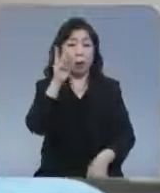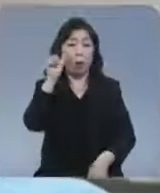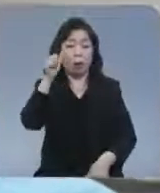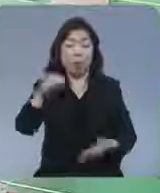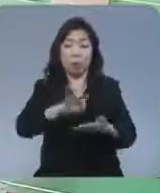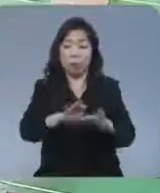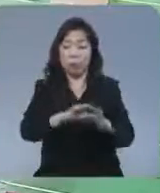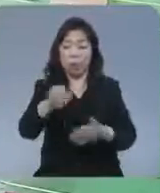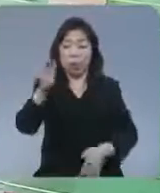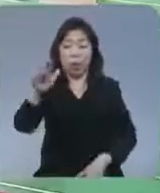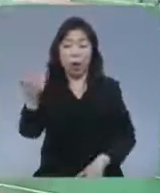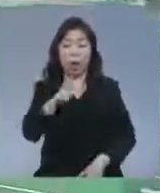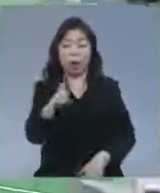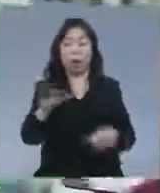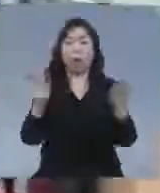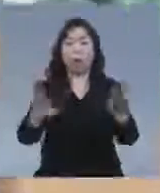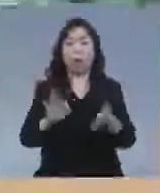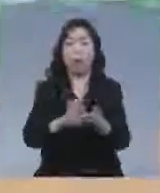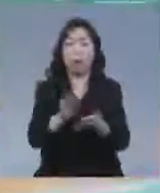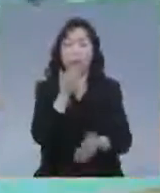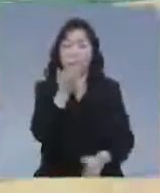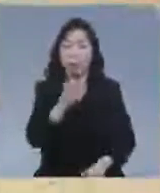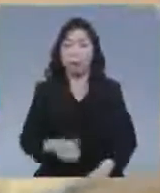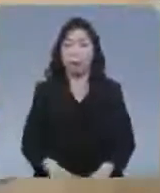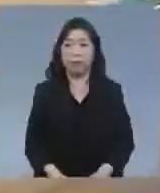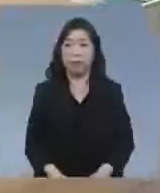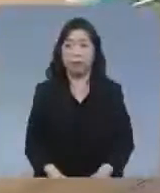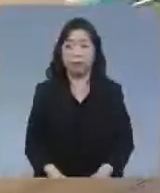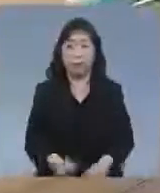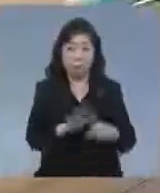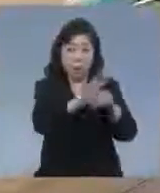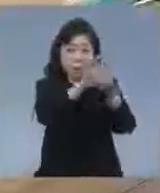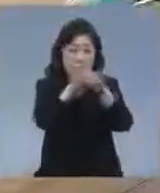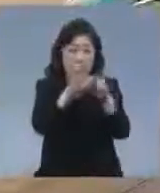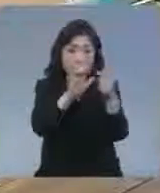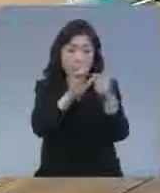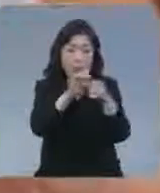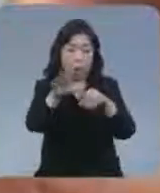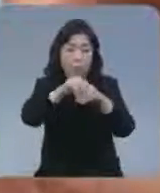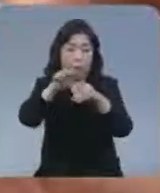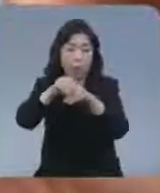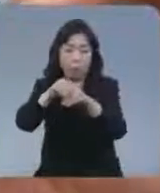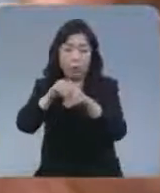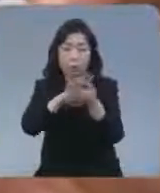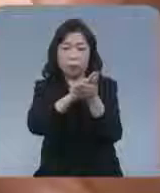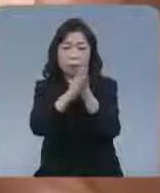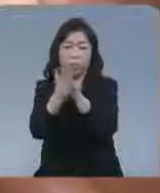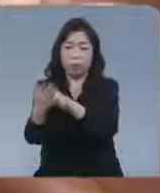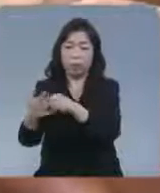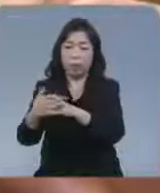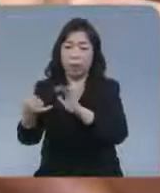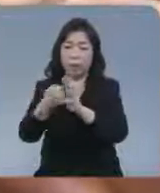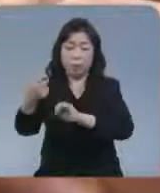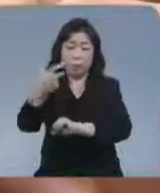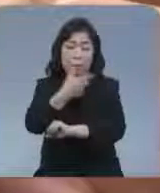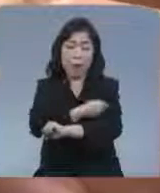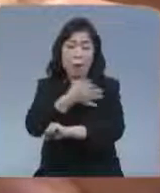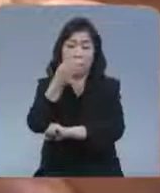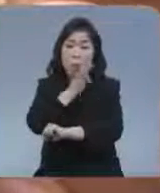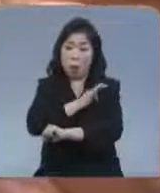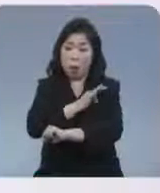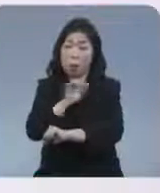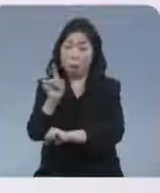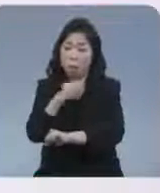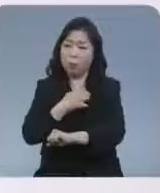頭像手続きの際にパスポートを確認した上で登場が制限されるほか登場しても